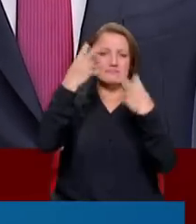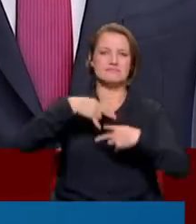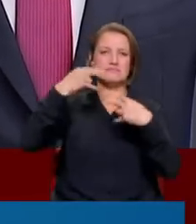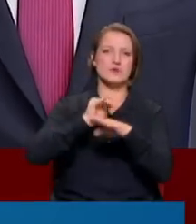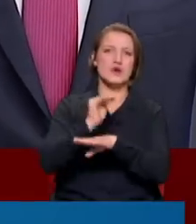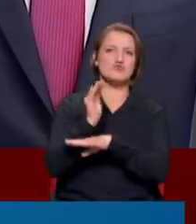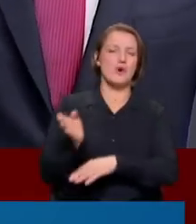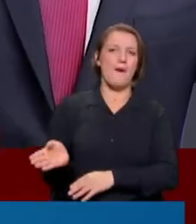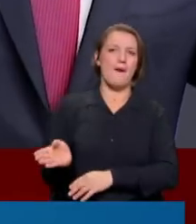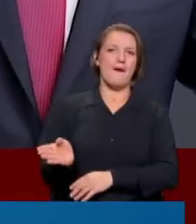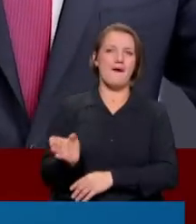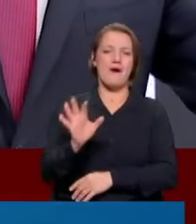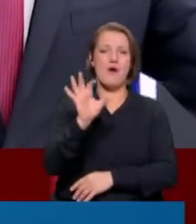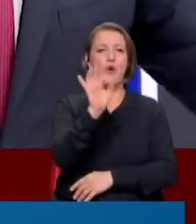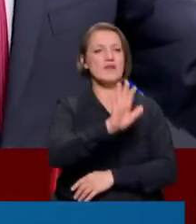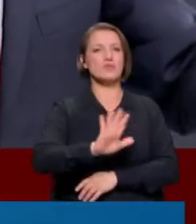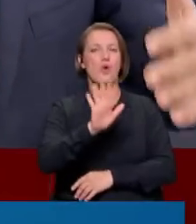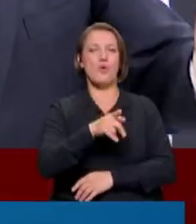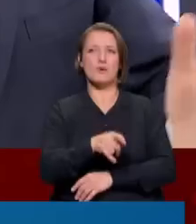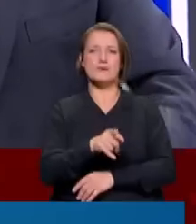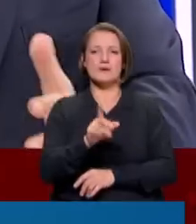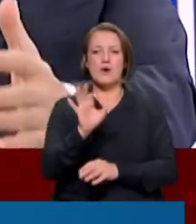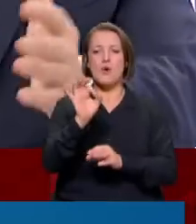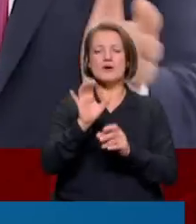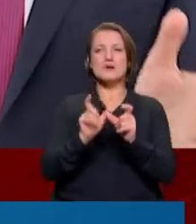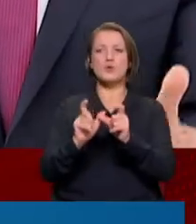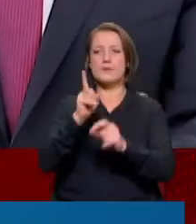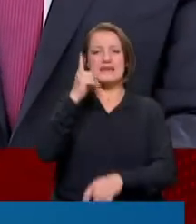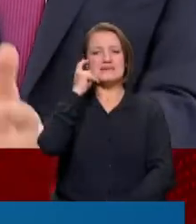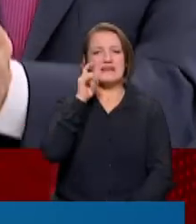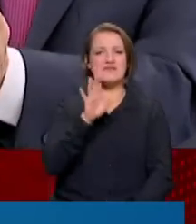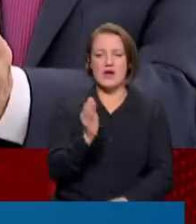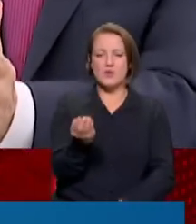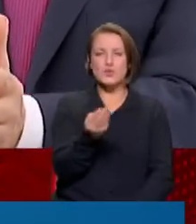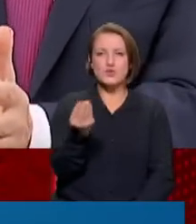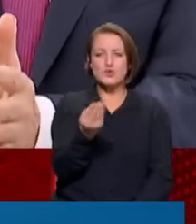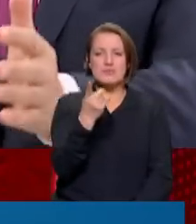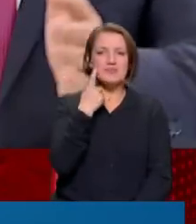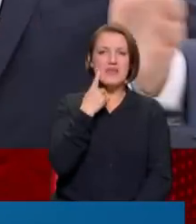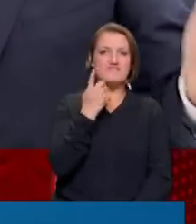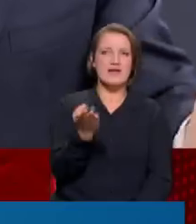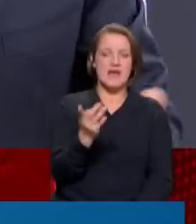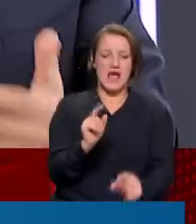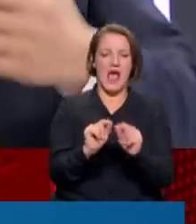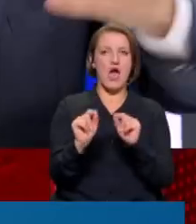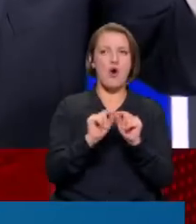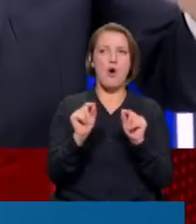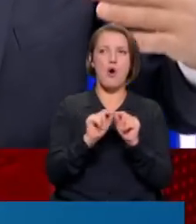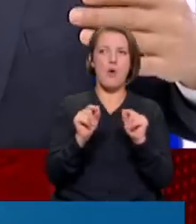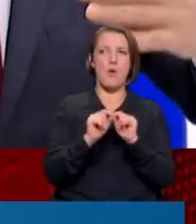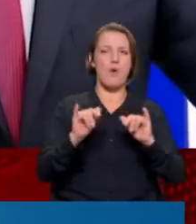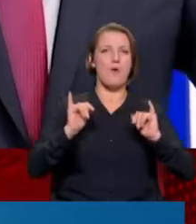yaşıyor ortadoğu'ya gelelim ORT Doğu'da bir İsrail var küçücük bir devlet ekonomik